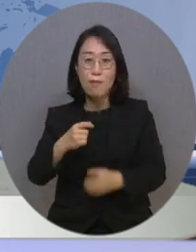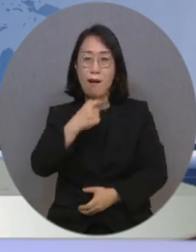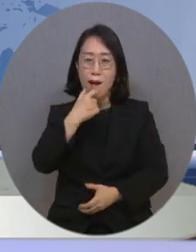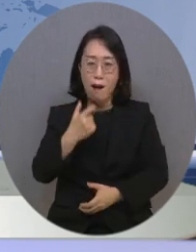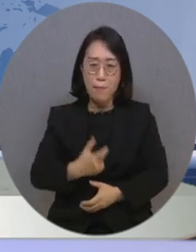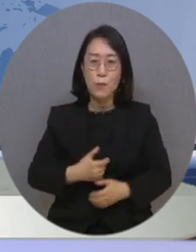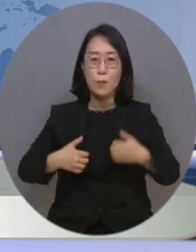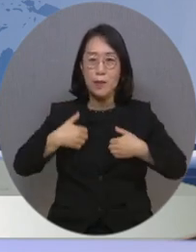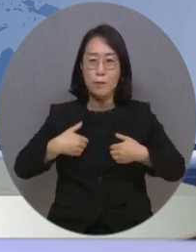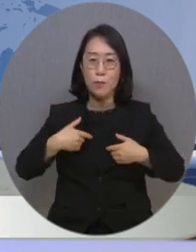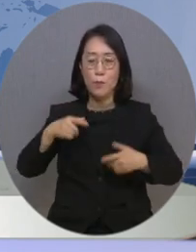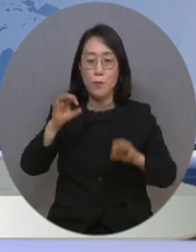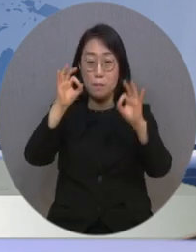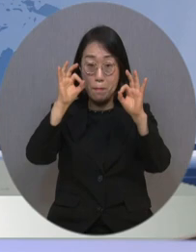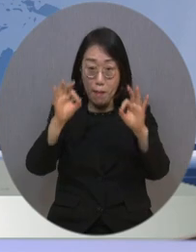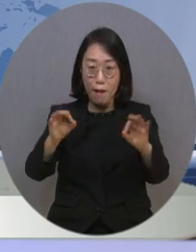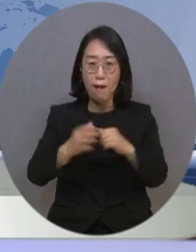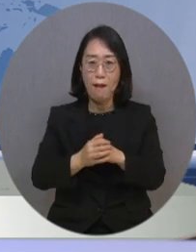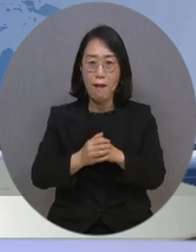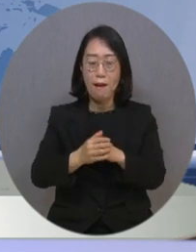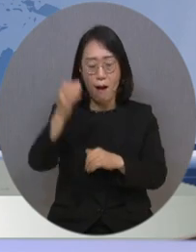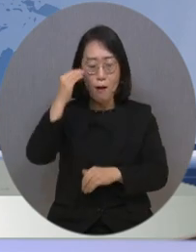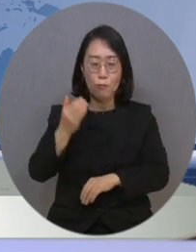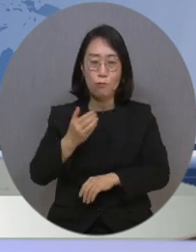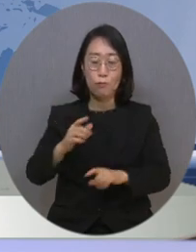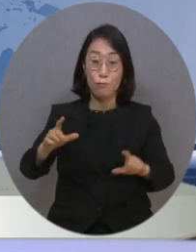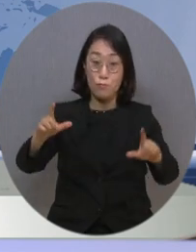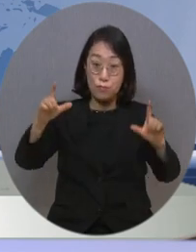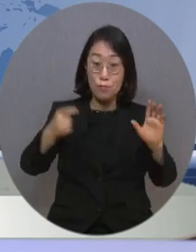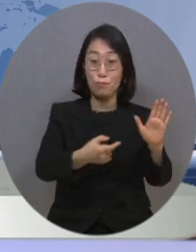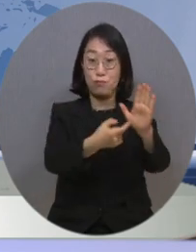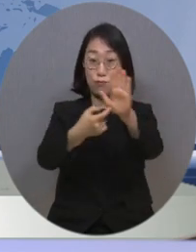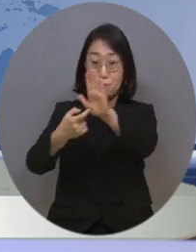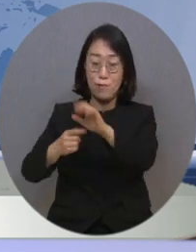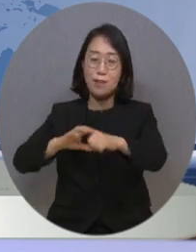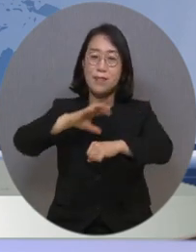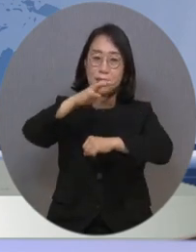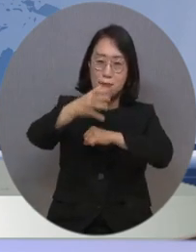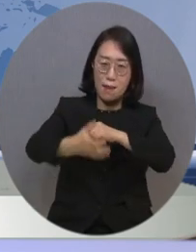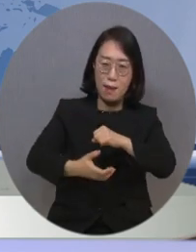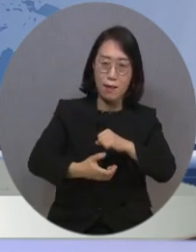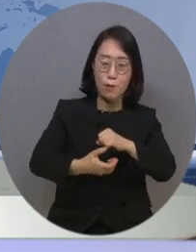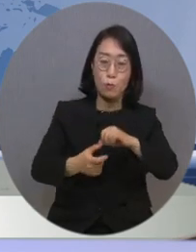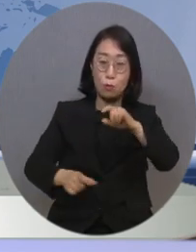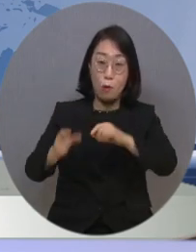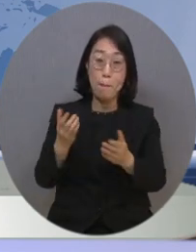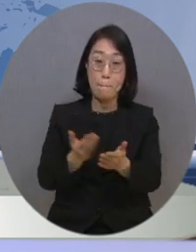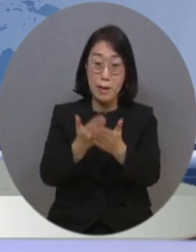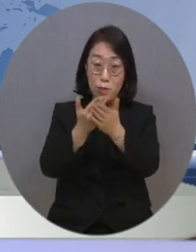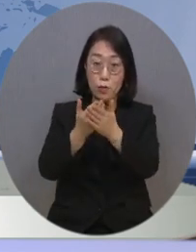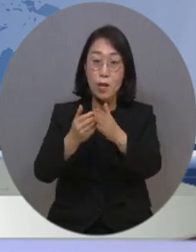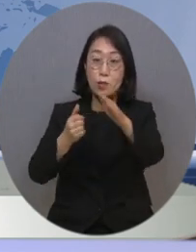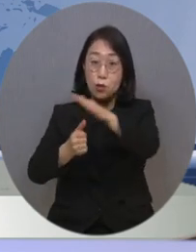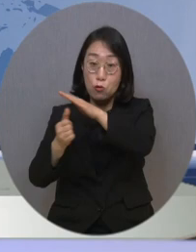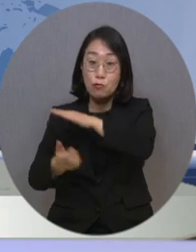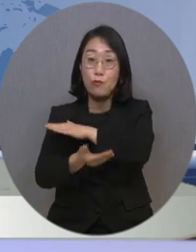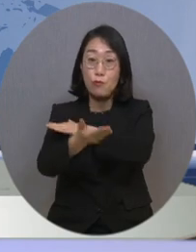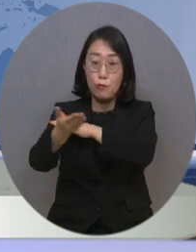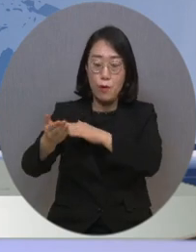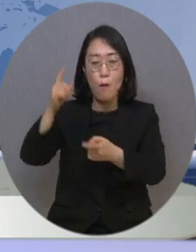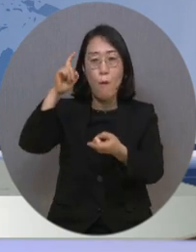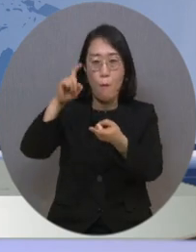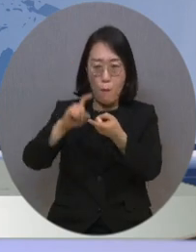선사했는데요 대한민국의 위상을 드높이며 국내를 넘어 세계로 뻗어가는 장의 스포츠 선수들에게